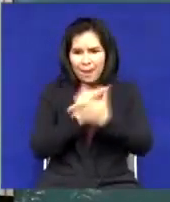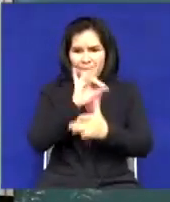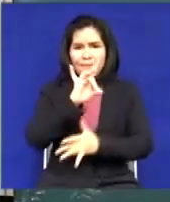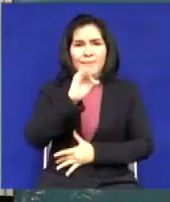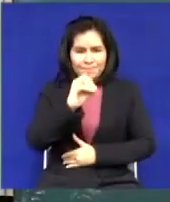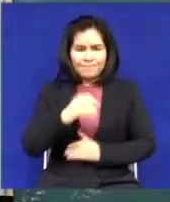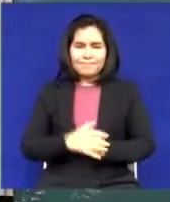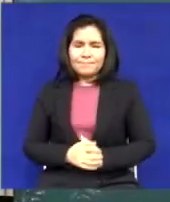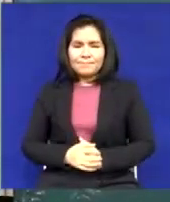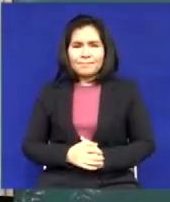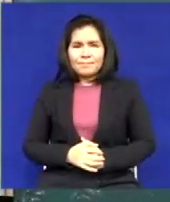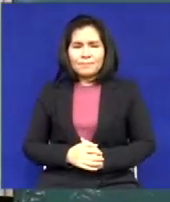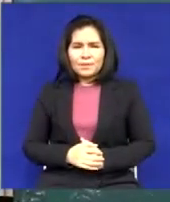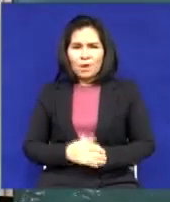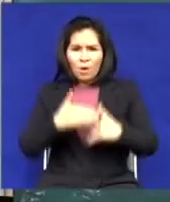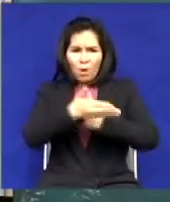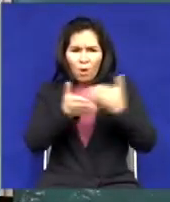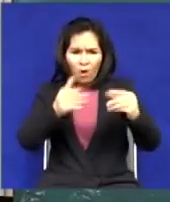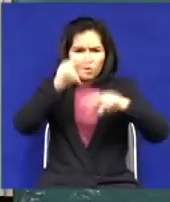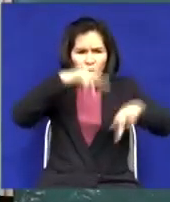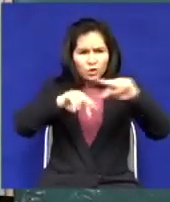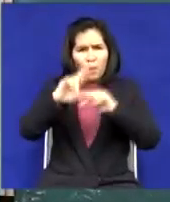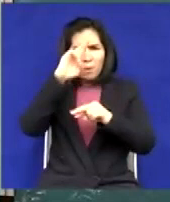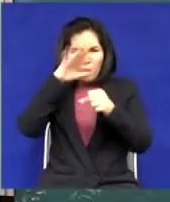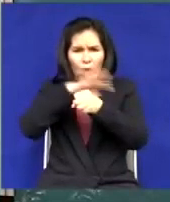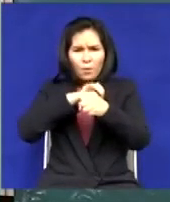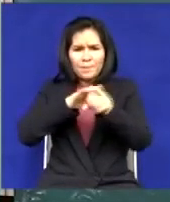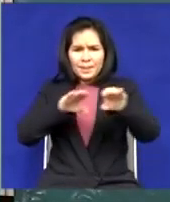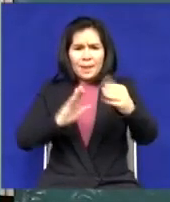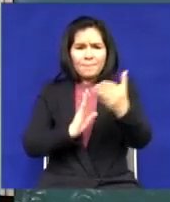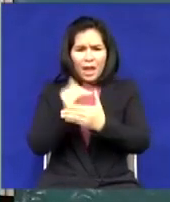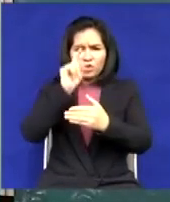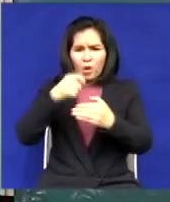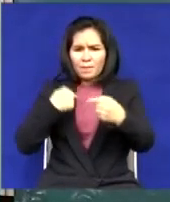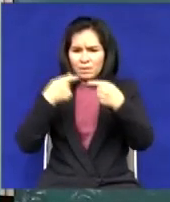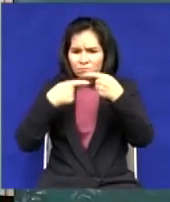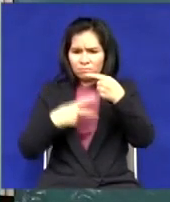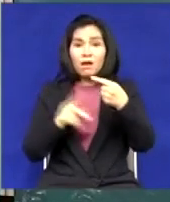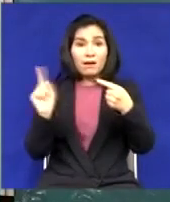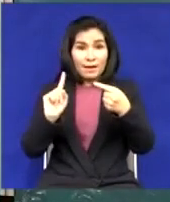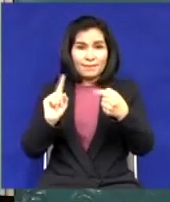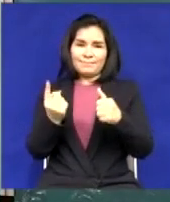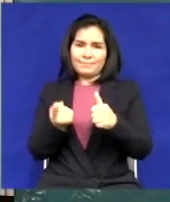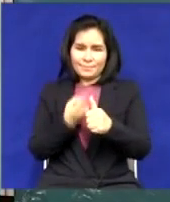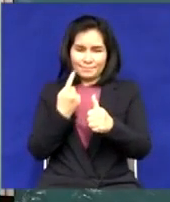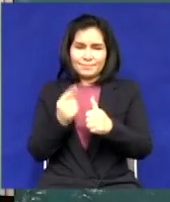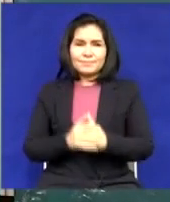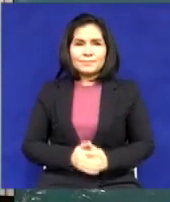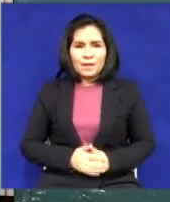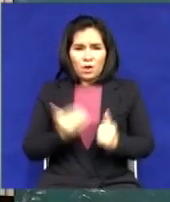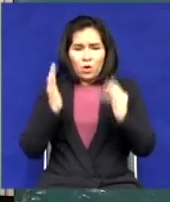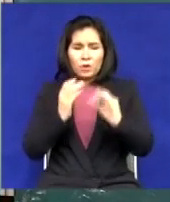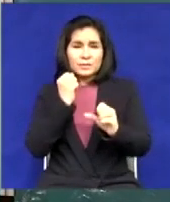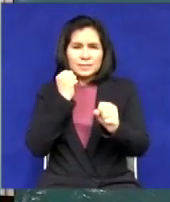ามว่าห้องปฏิบัติการที่จะผ่านมาตรฐานของกรมวิชาการแพทย์ประกอบด้วยอะไรบ้างข้อที่1ก็คือมีนักเทคนิคการแพ